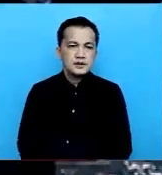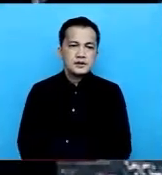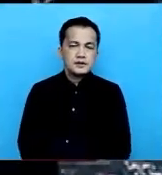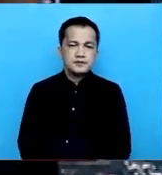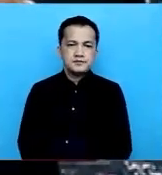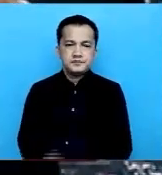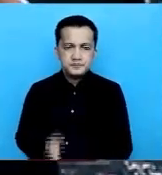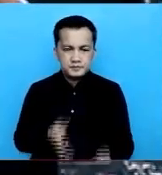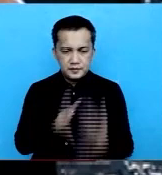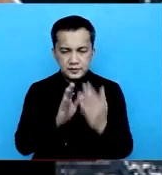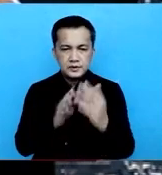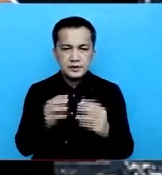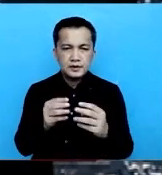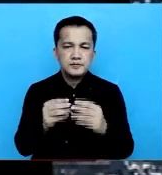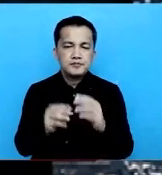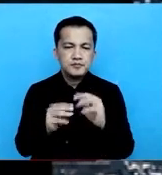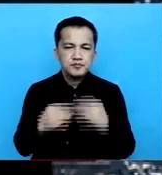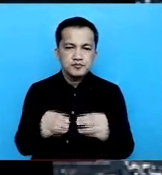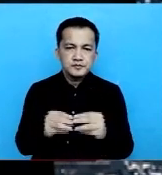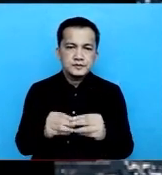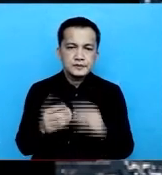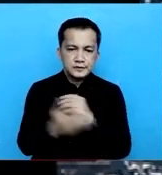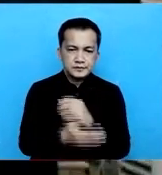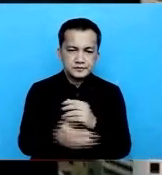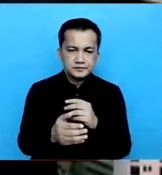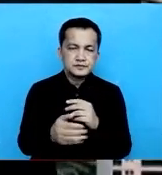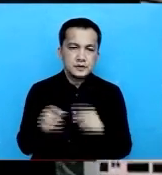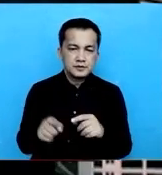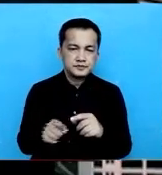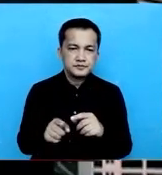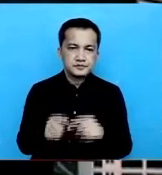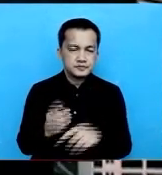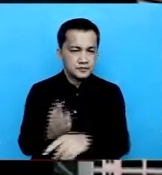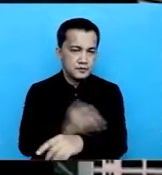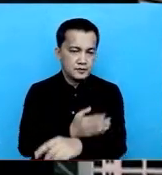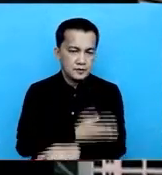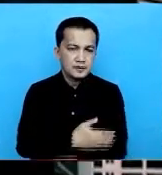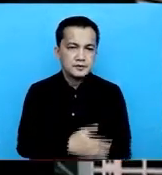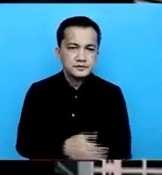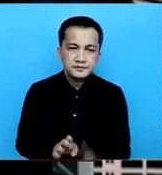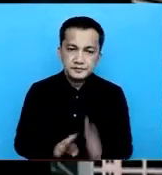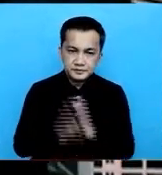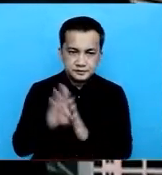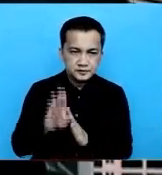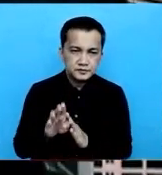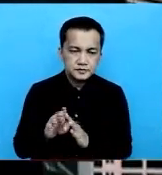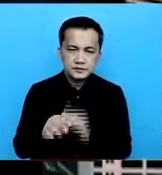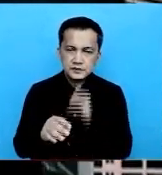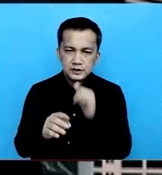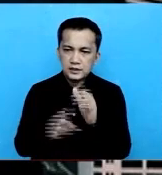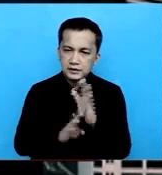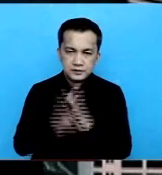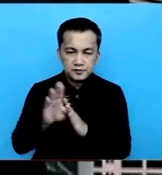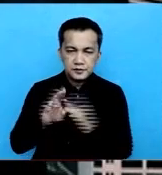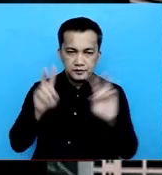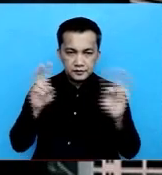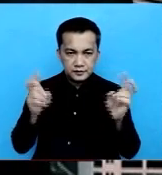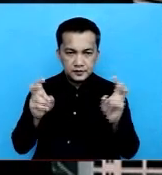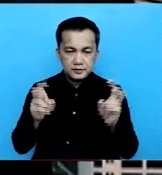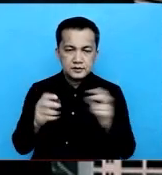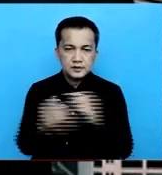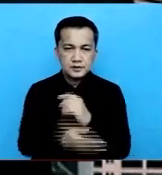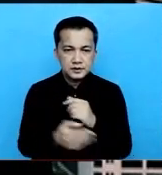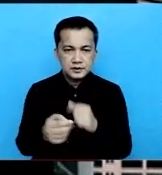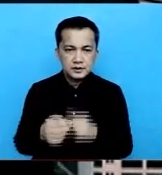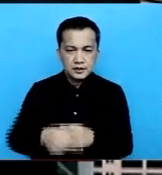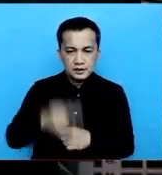bansang developing o nasa gitna ng pag-unlad. Hindi po yan maituturing na developed o yung mga bansang nasa mataas na kalidad